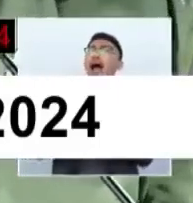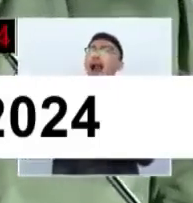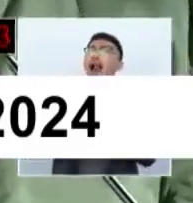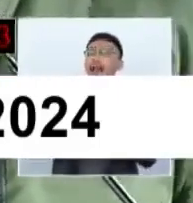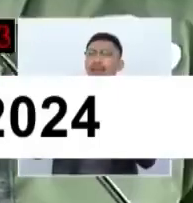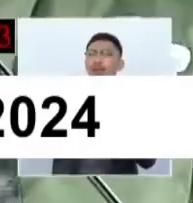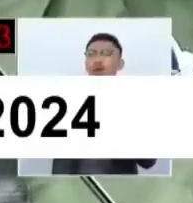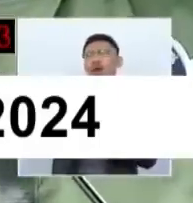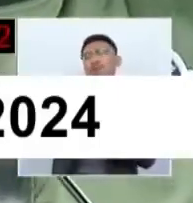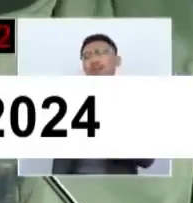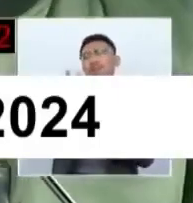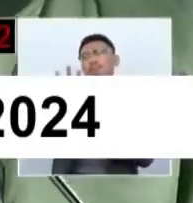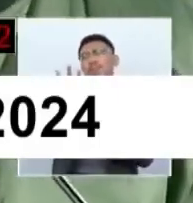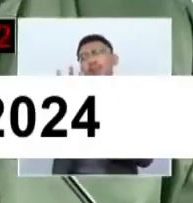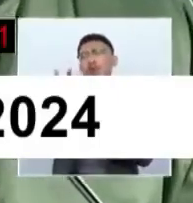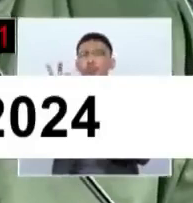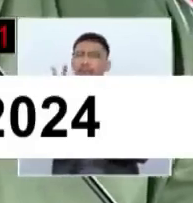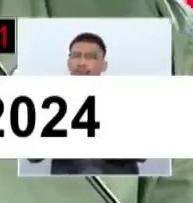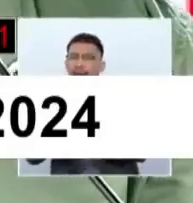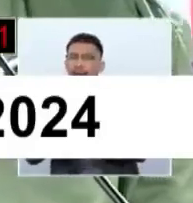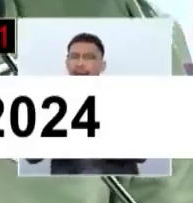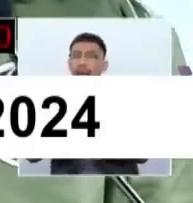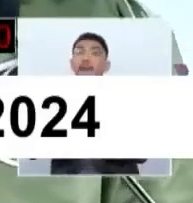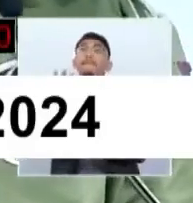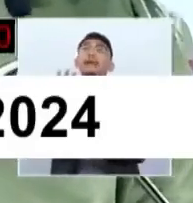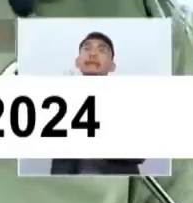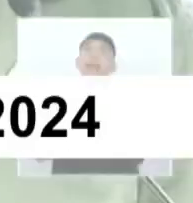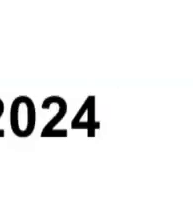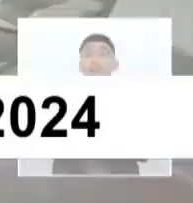adalah bekas, tapi usianya masih muda.